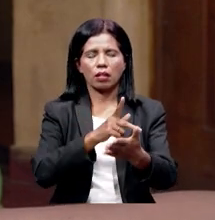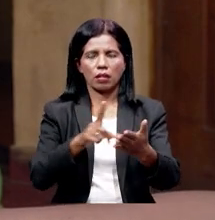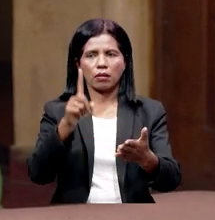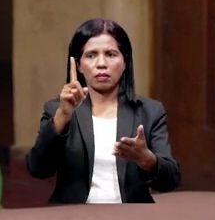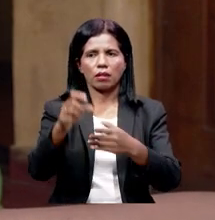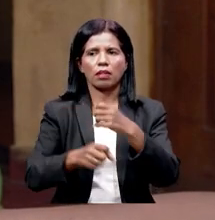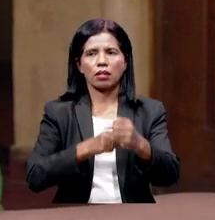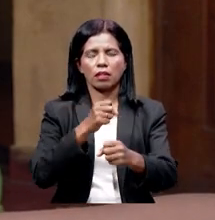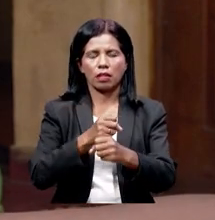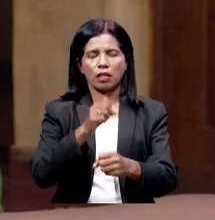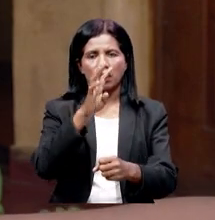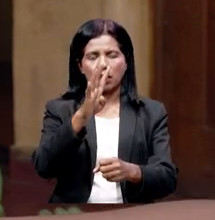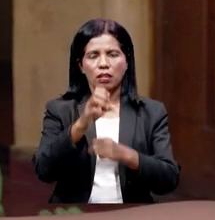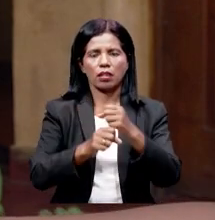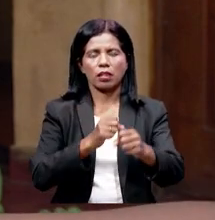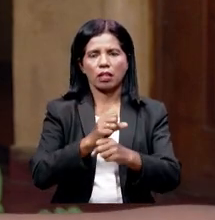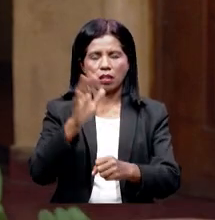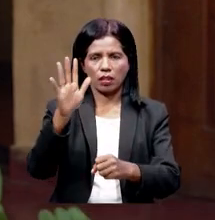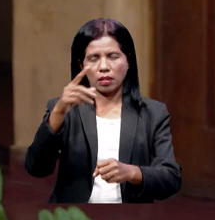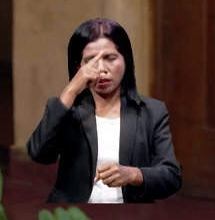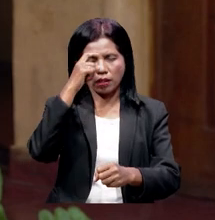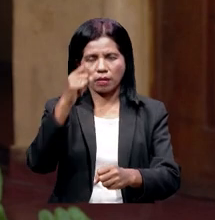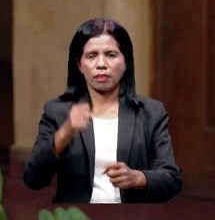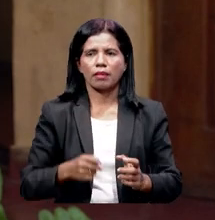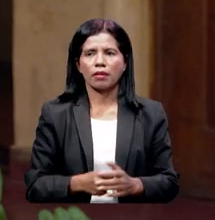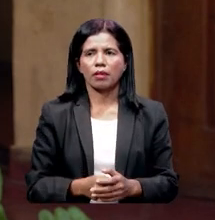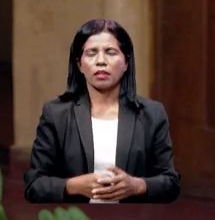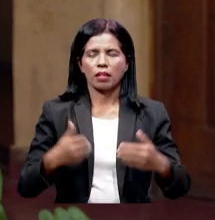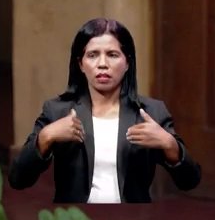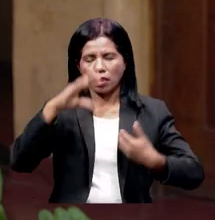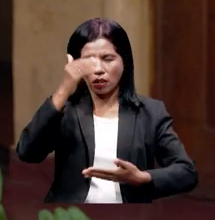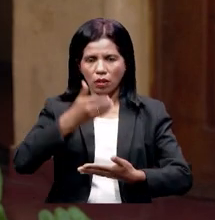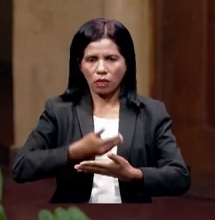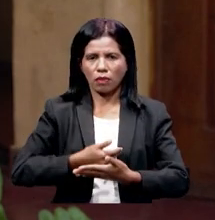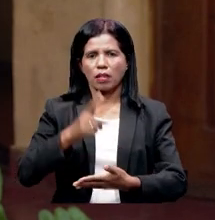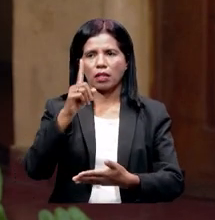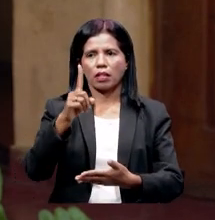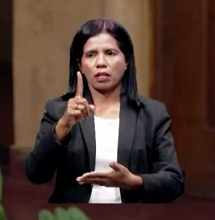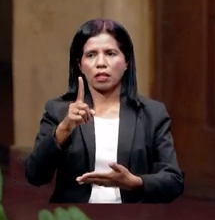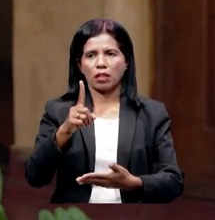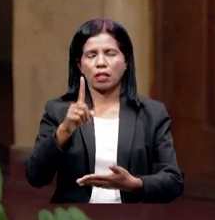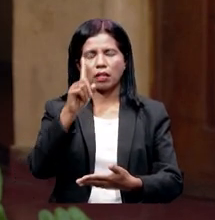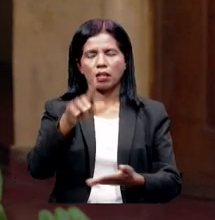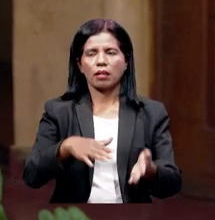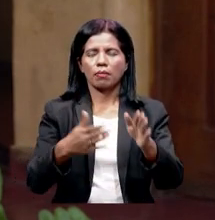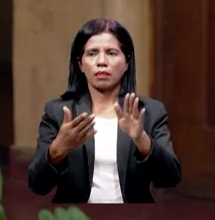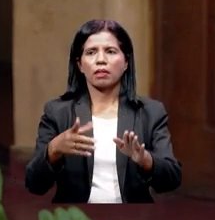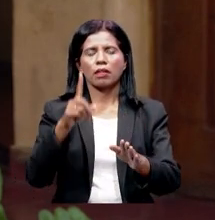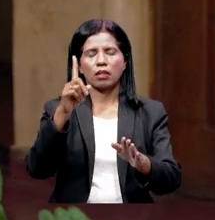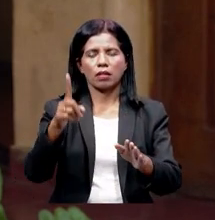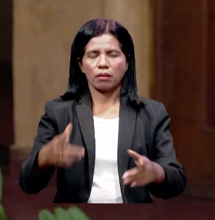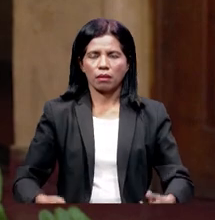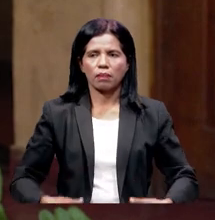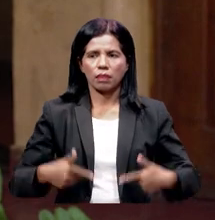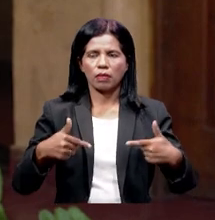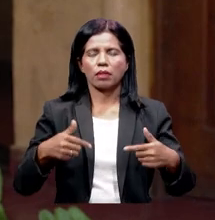tinang hati tinang lima nyalaran tambah razaun tambah nyaiha uang ida nebe mak ida mak mate ne me behe ida ne be mak moris no